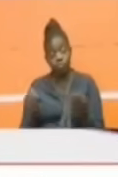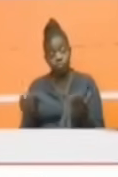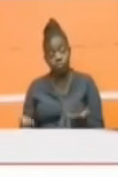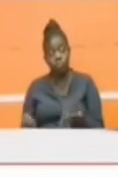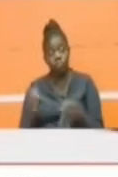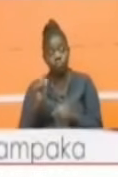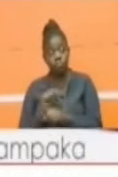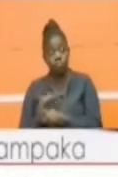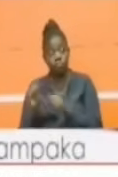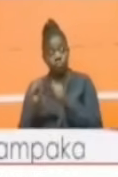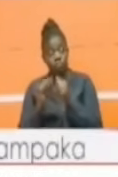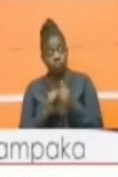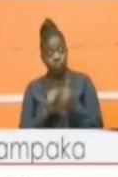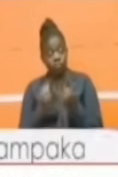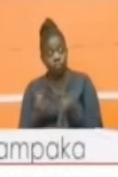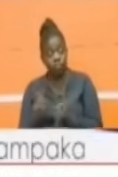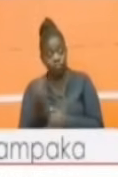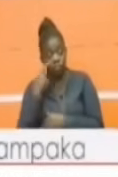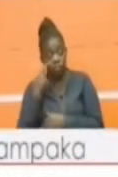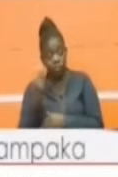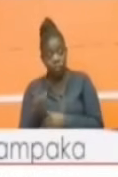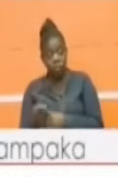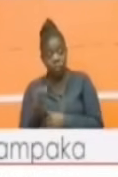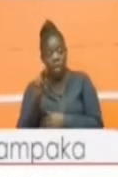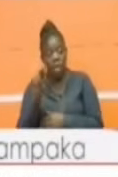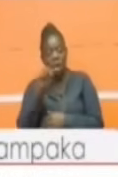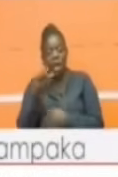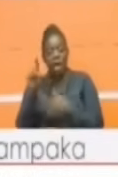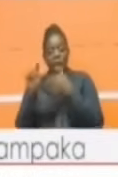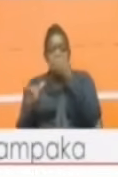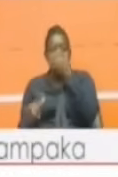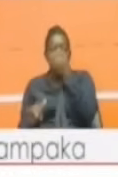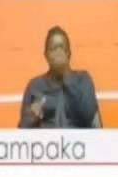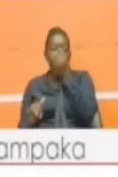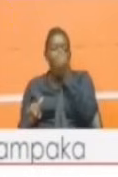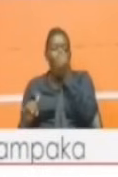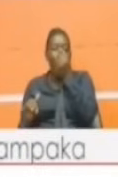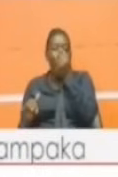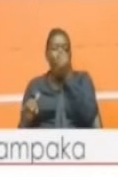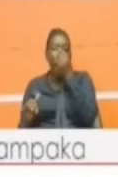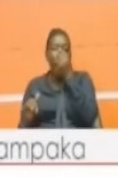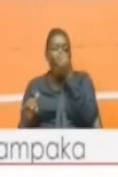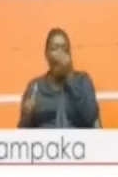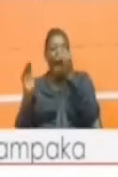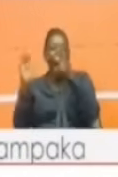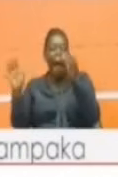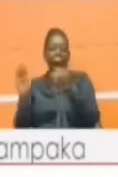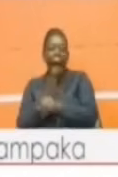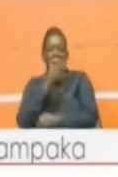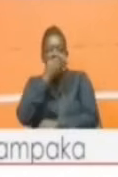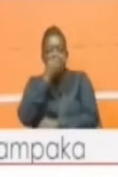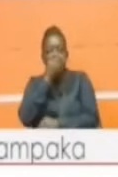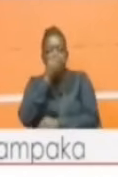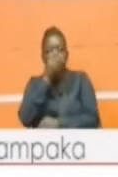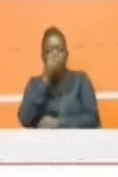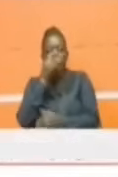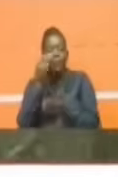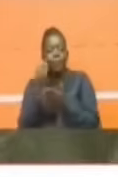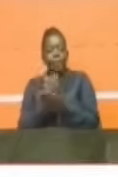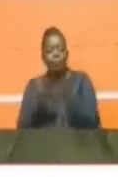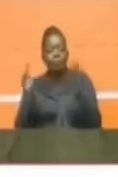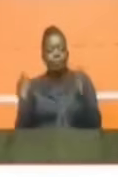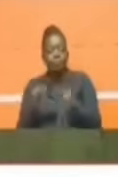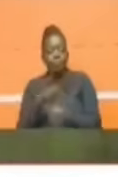bakwataganire wamu labe nti laale ebeera successful kubanga laale nnene nnyo ate ya Afrika kumutu wa